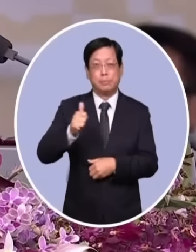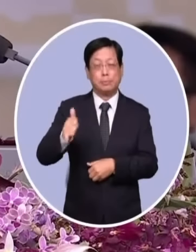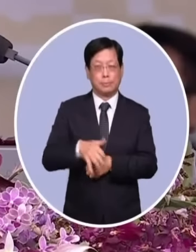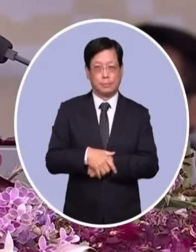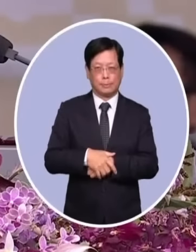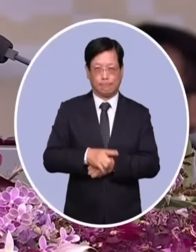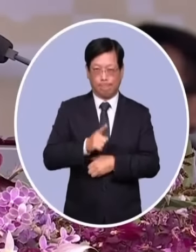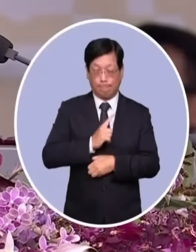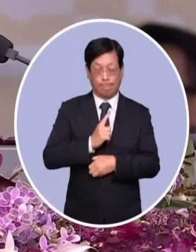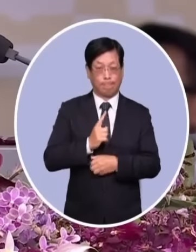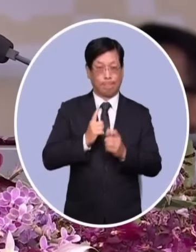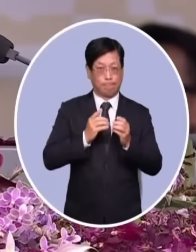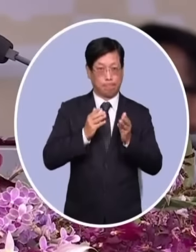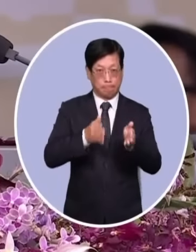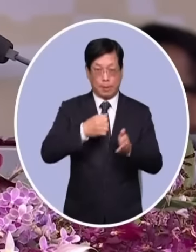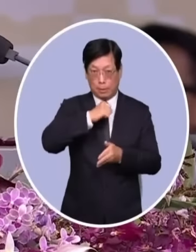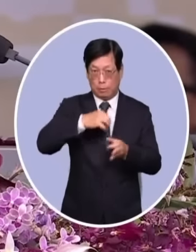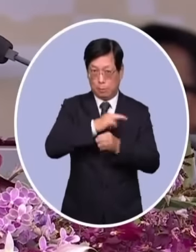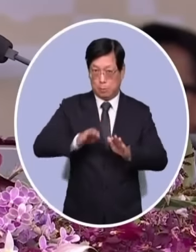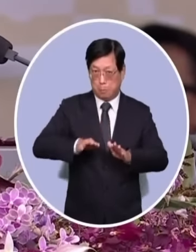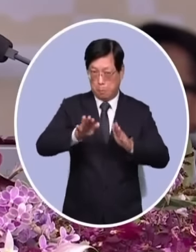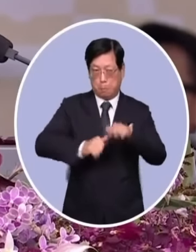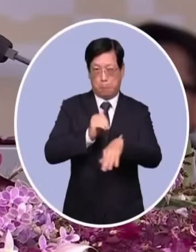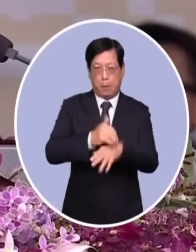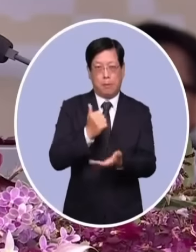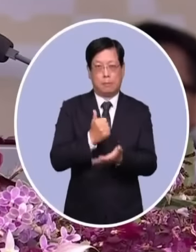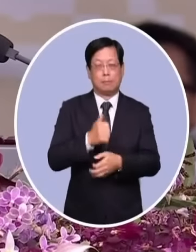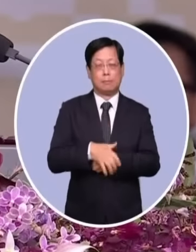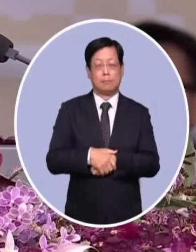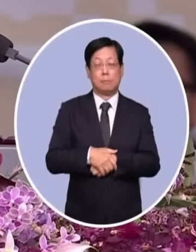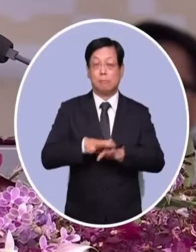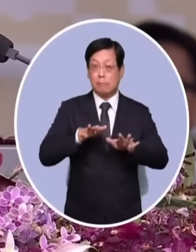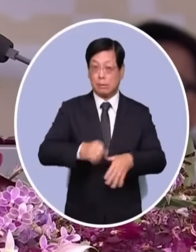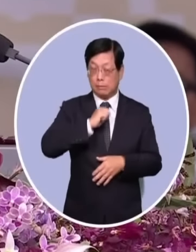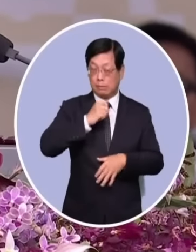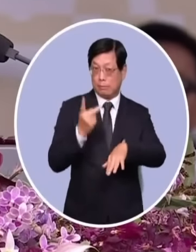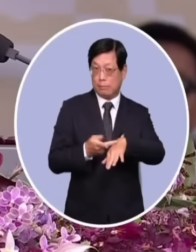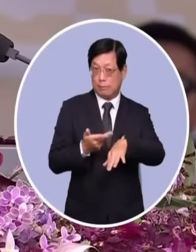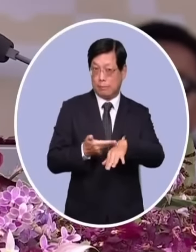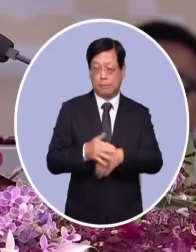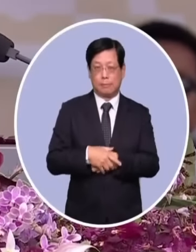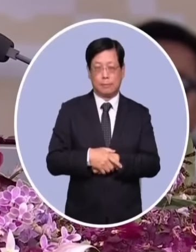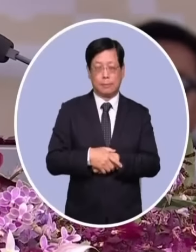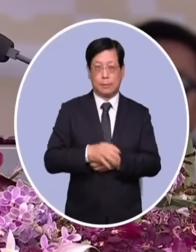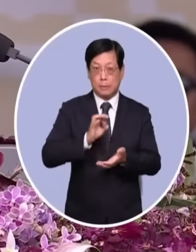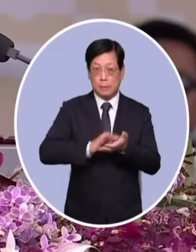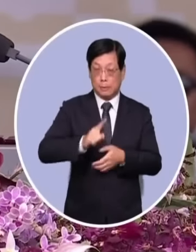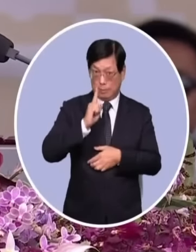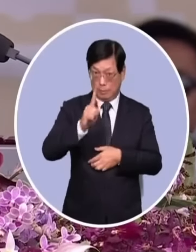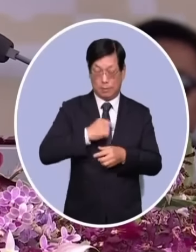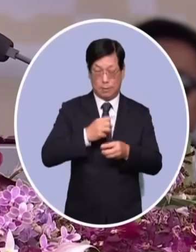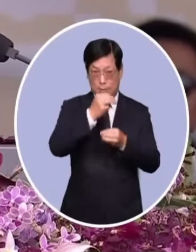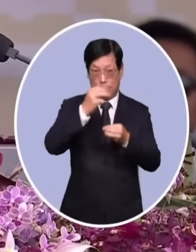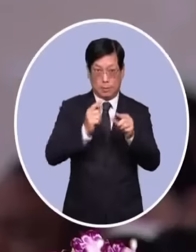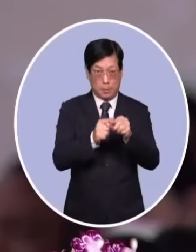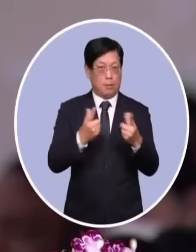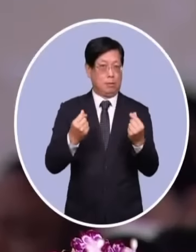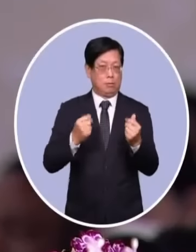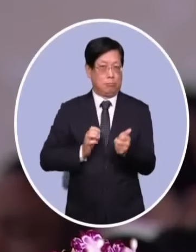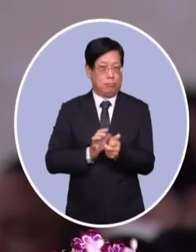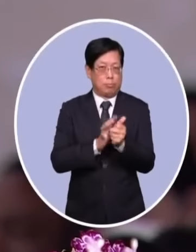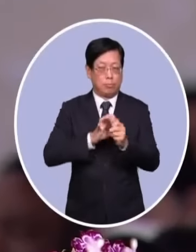开创台湾的经济成就。现在，台湾科技运用一颗晶片，驱